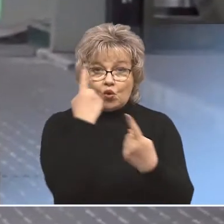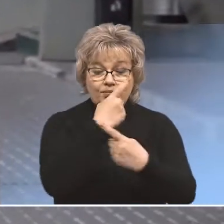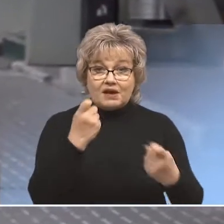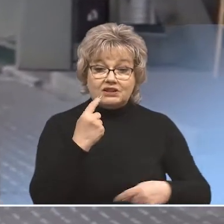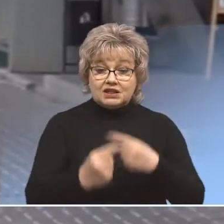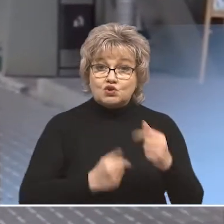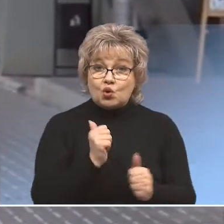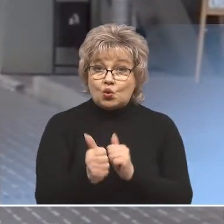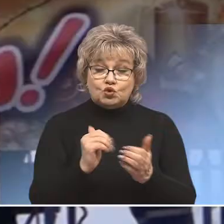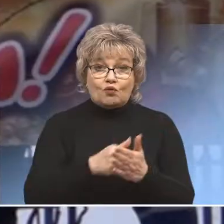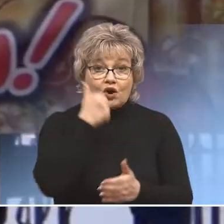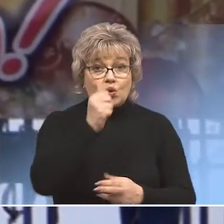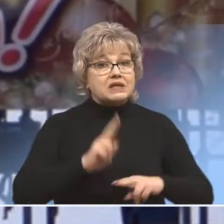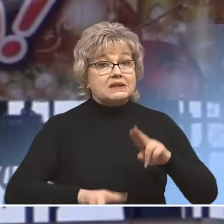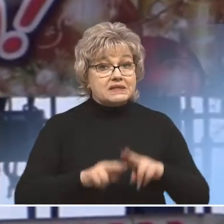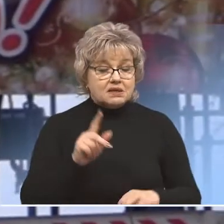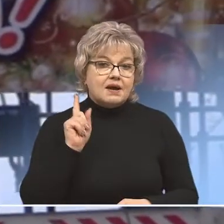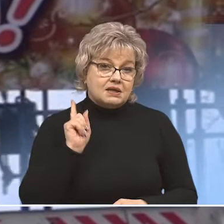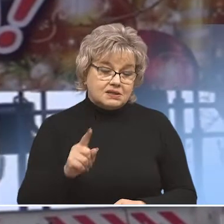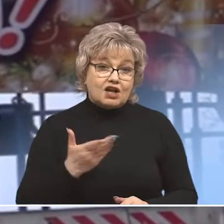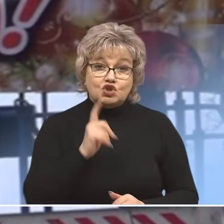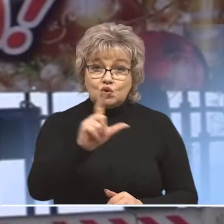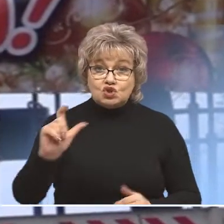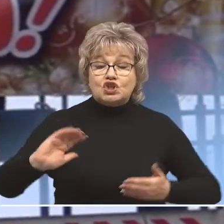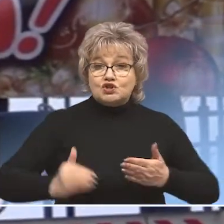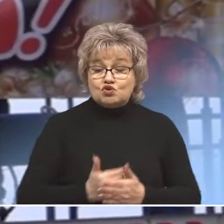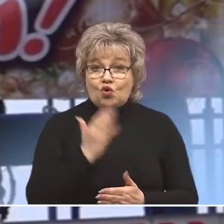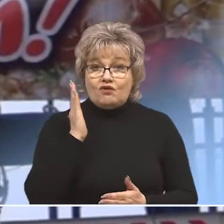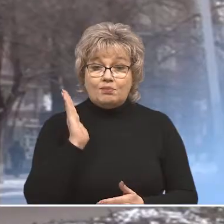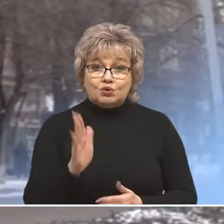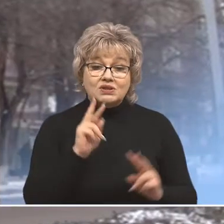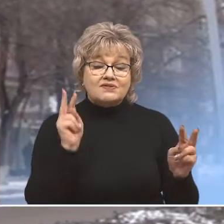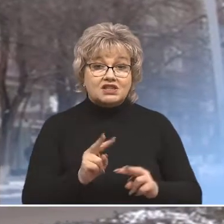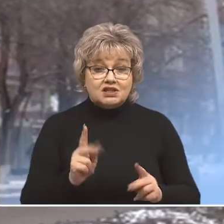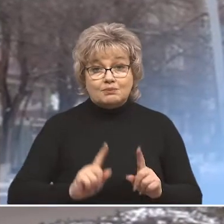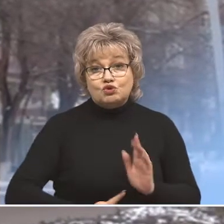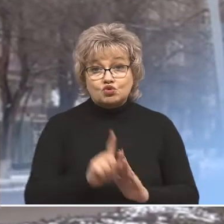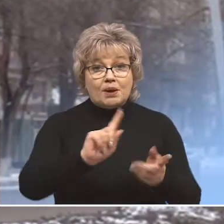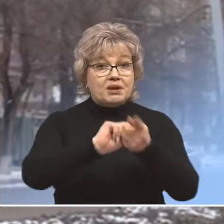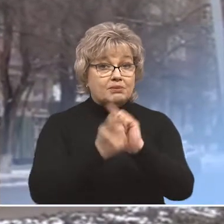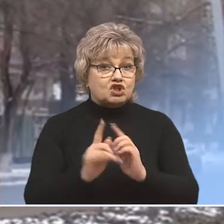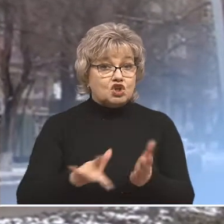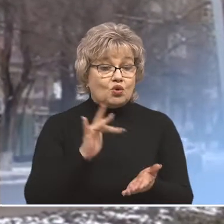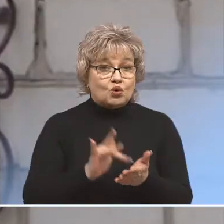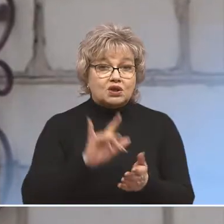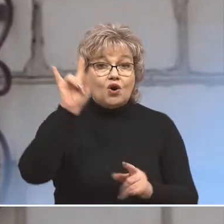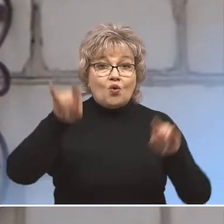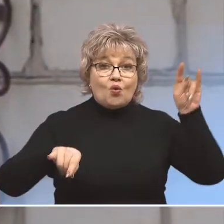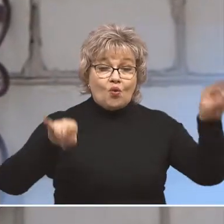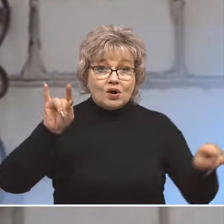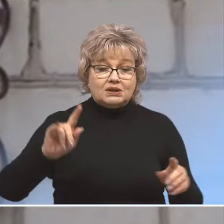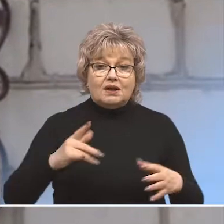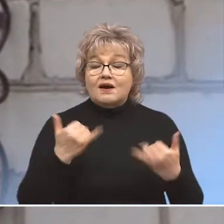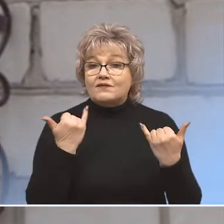Каменске-Шахтинском объявлен традиционный конкурс «Новогоднее настроение», значит его жители снова становятся свидетелями чуда преображения города. Окна